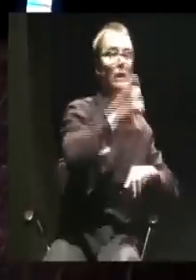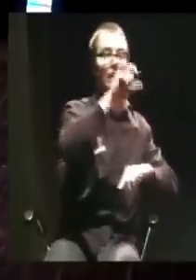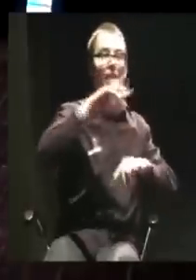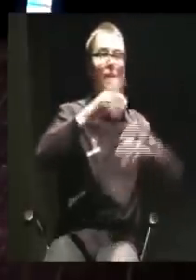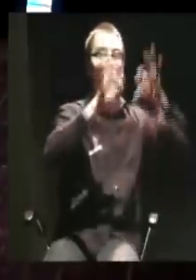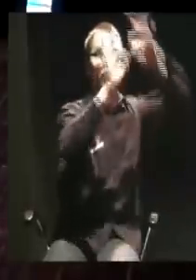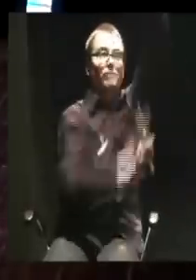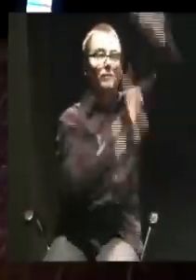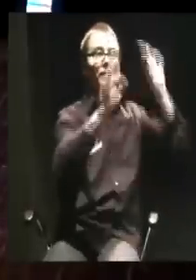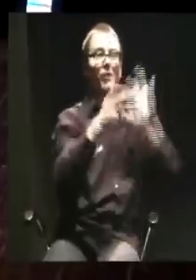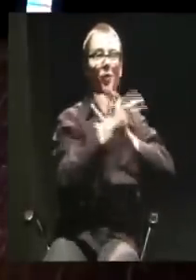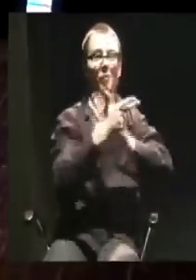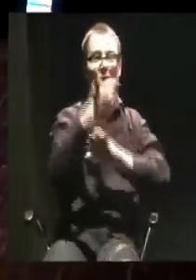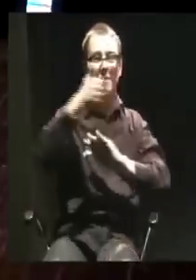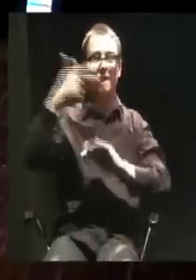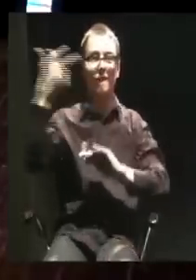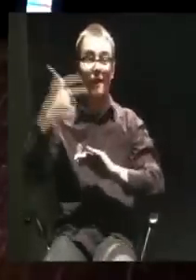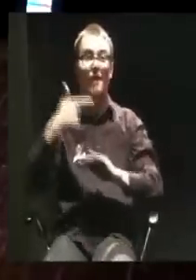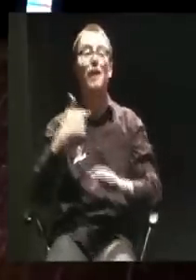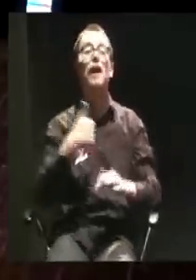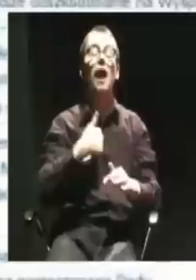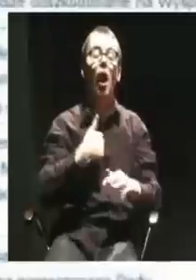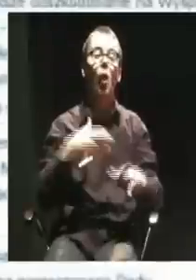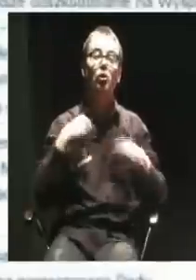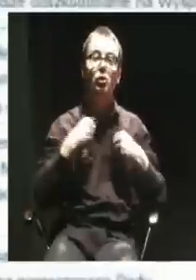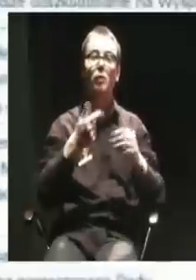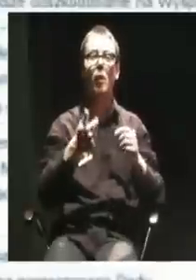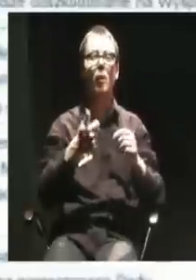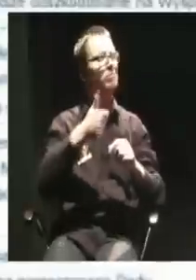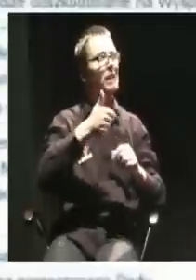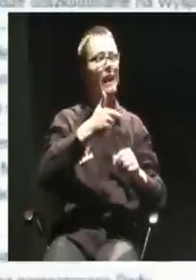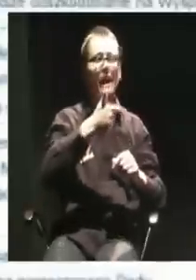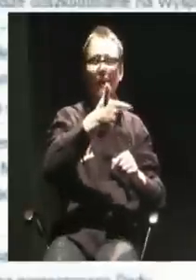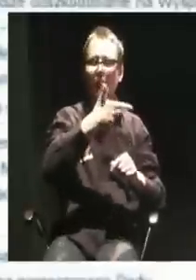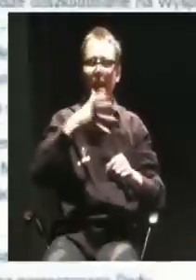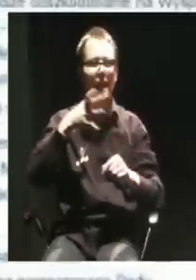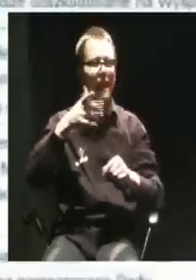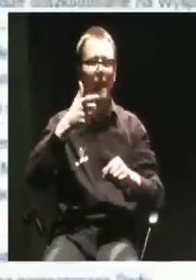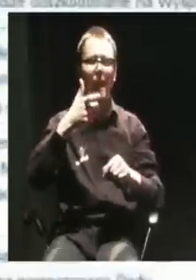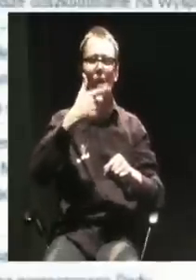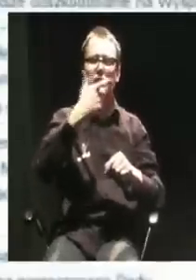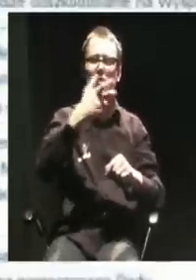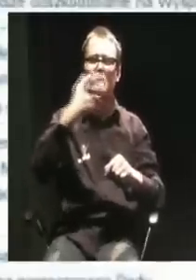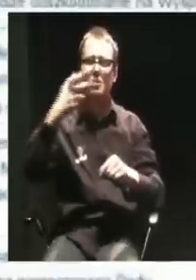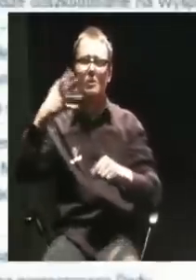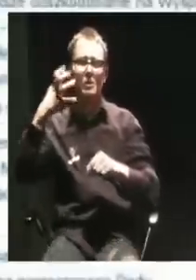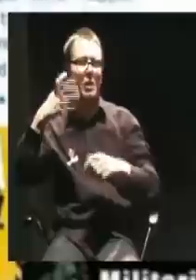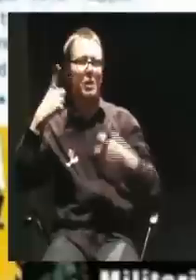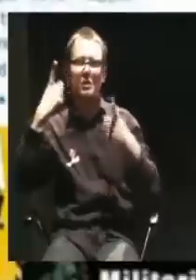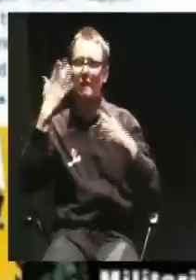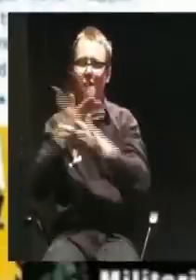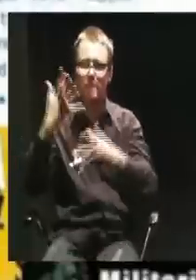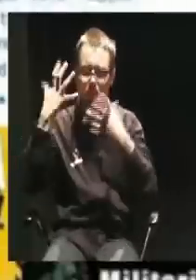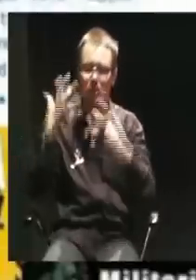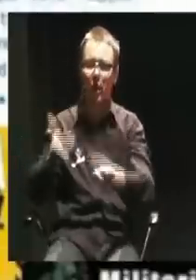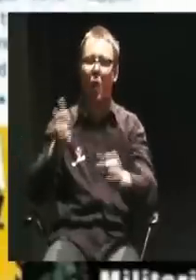pracy. Tak, kilkaset. Każda rozmowa kończyła się tak: panie Łukaszu, jeżeli zdecyduje się pan dla nas pracować, to proszę